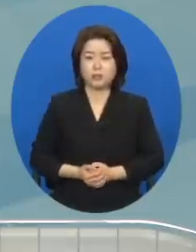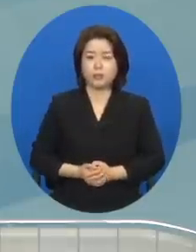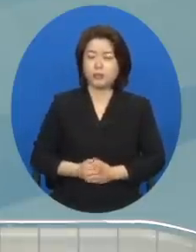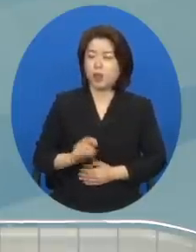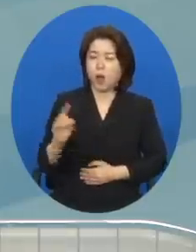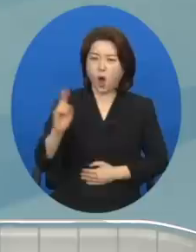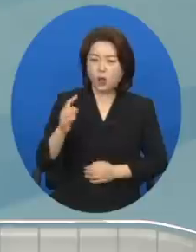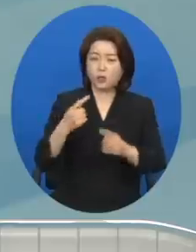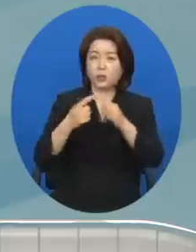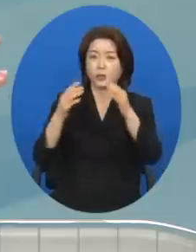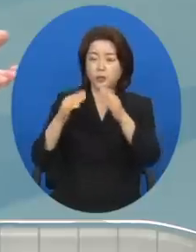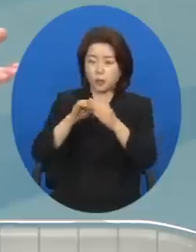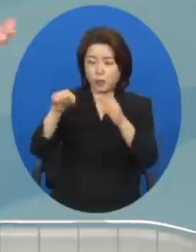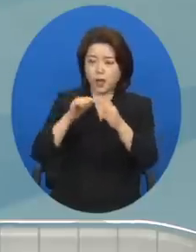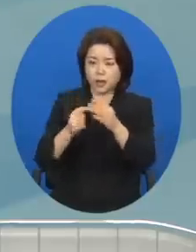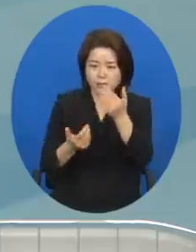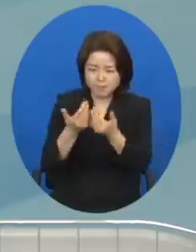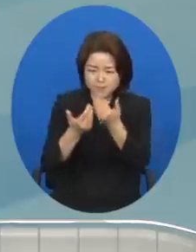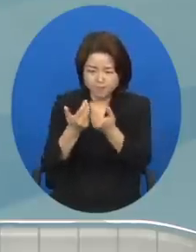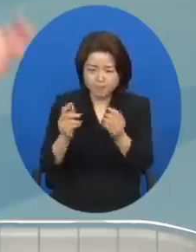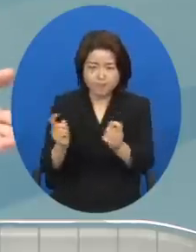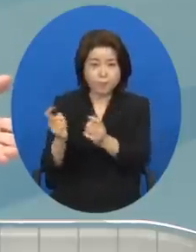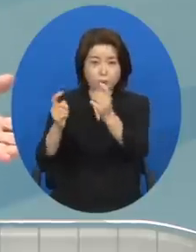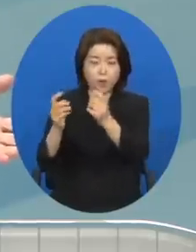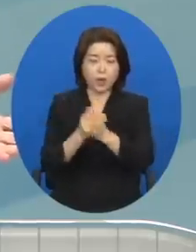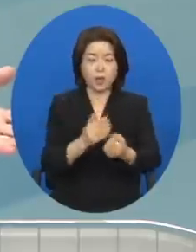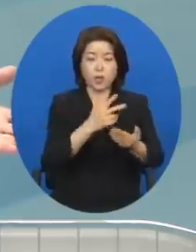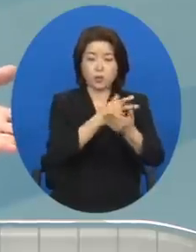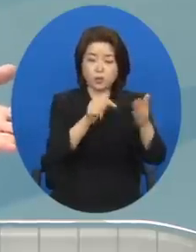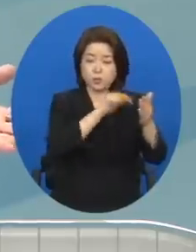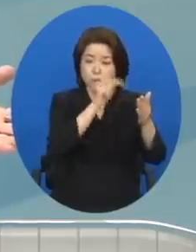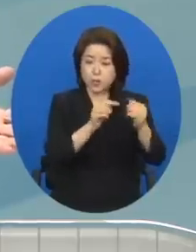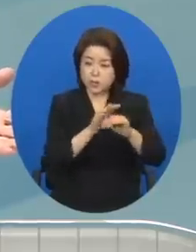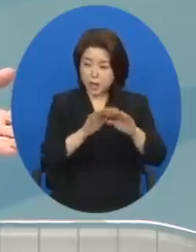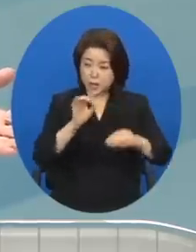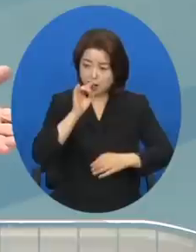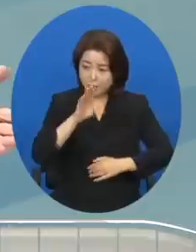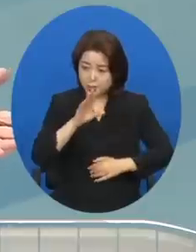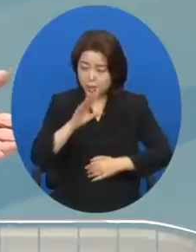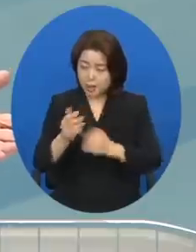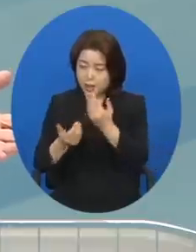어떤 교회 안에 분란도 주님 안에 해결 안 될 분란이 없어요.